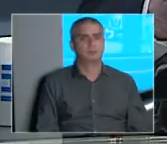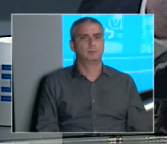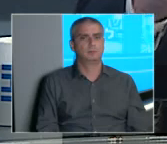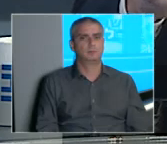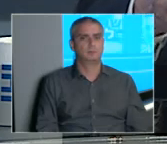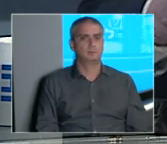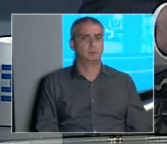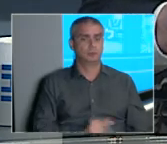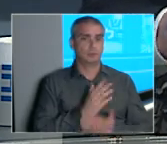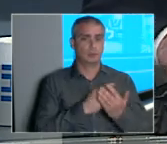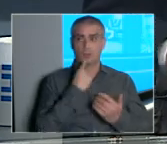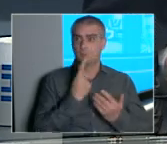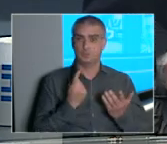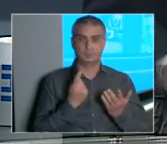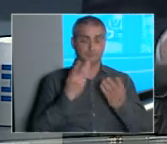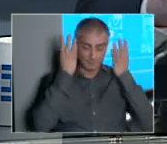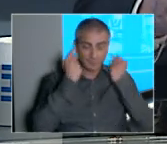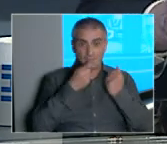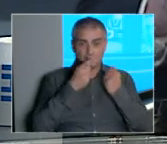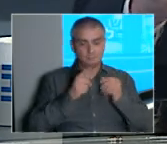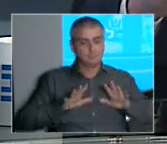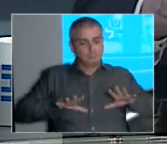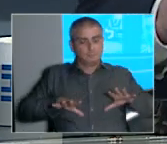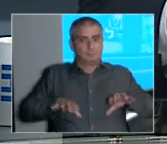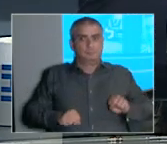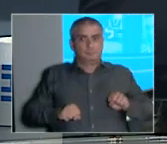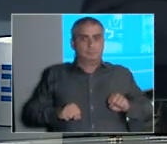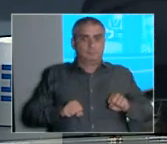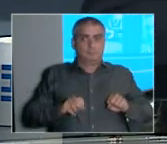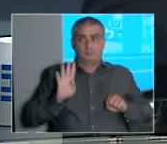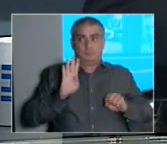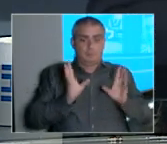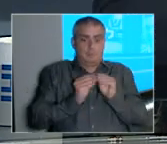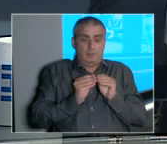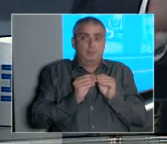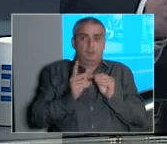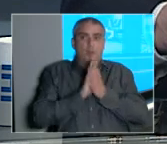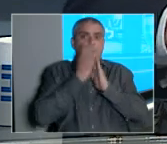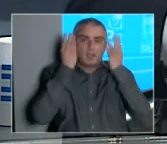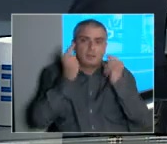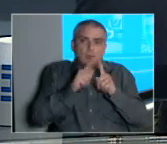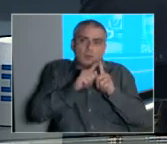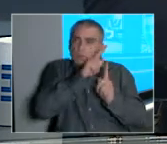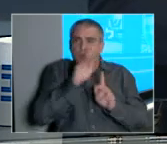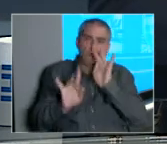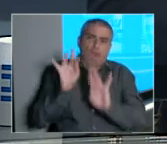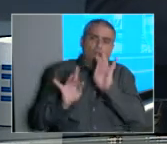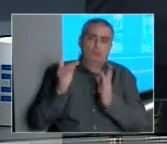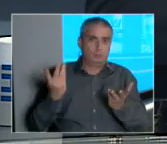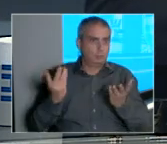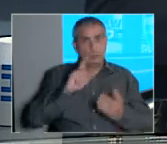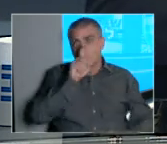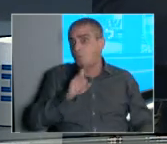יש טענה שבאה ואומרת, זה שהחרדים נדבקים מדי הרבה שנים בנתניהו, הופך את החרדים להיות שק החבטות. יש